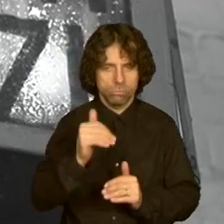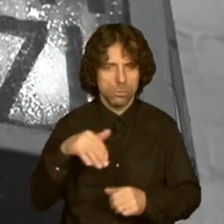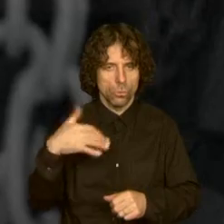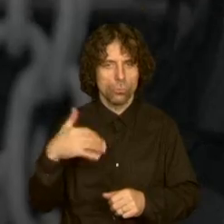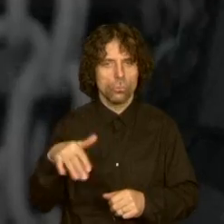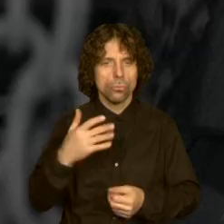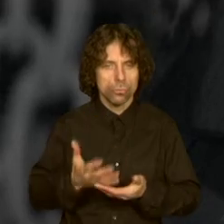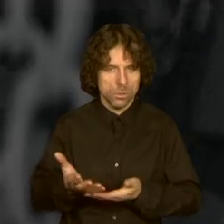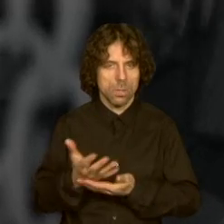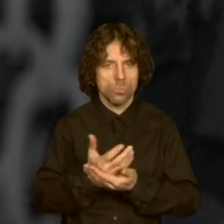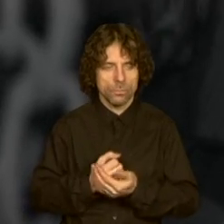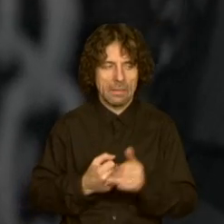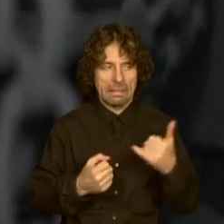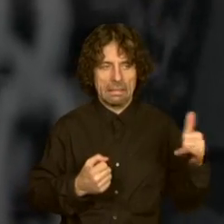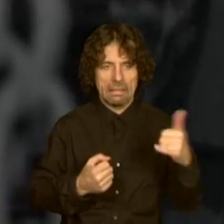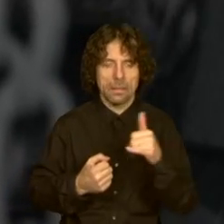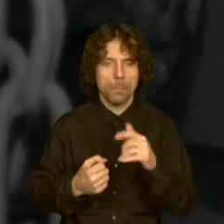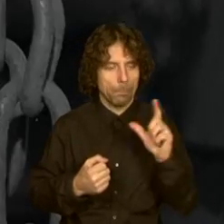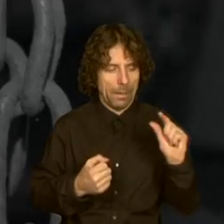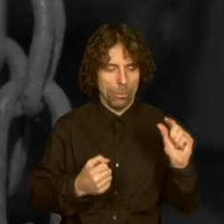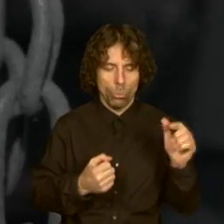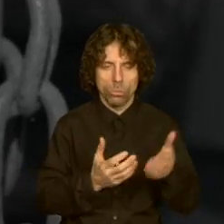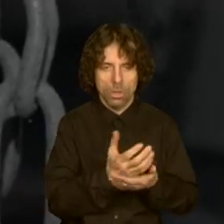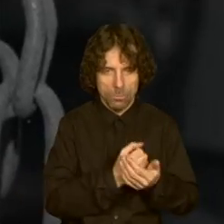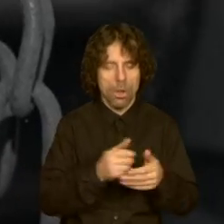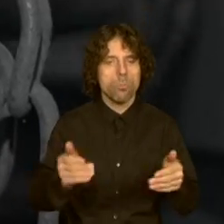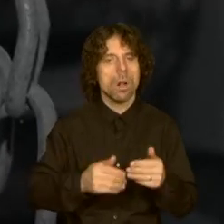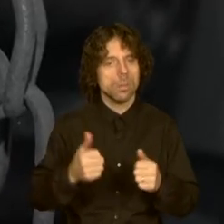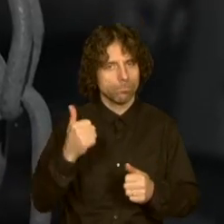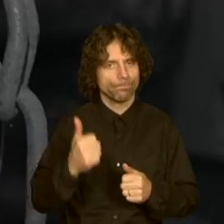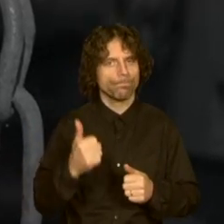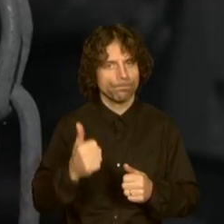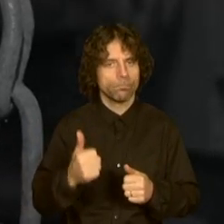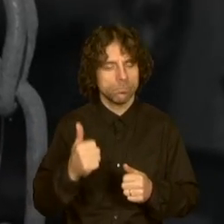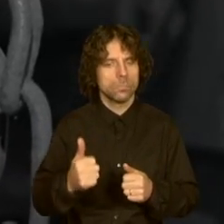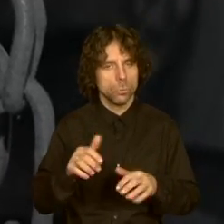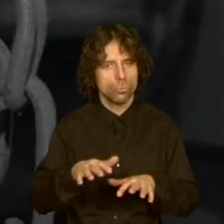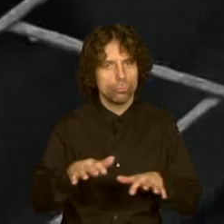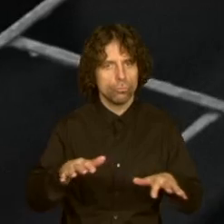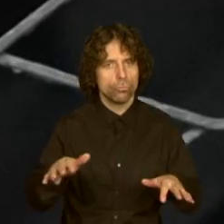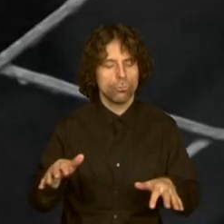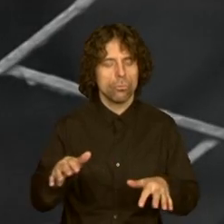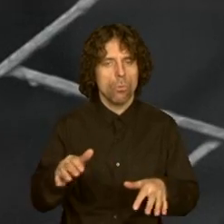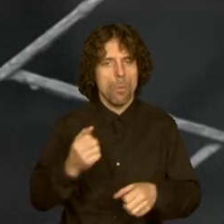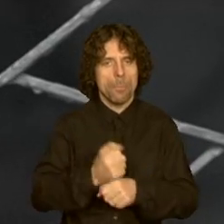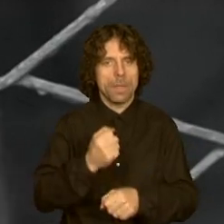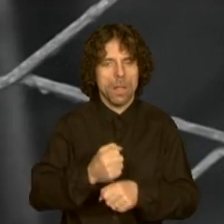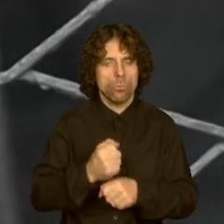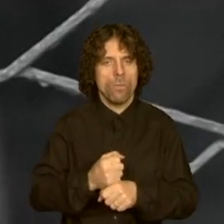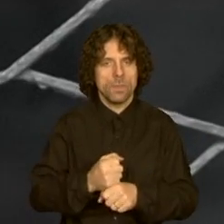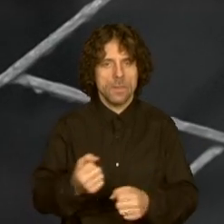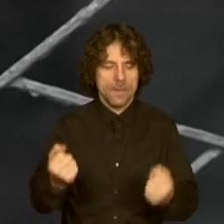te uzyskiwane w innych branżach. Pracownicy fizyczni zarabiali sporo